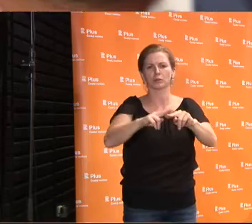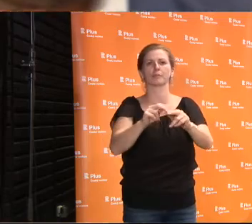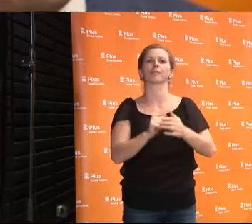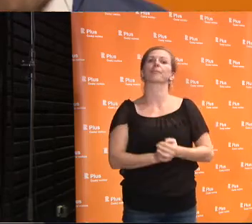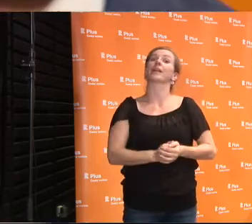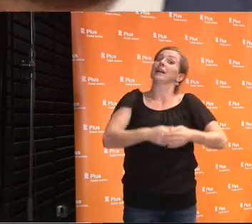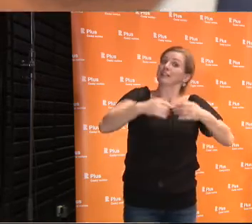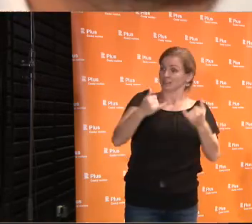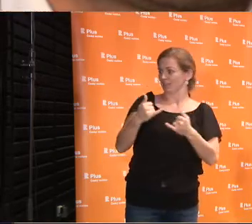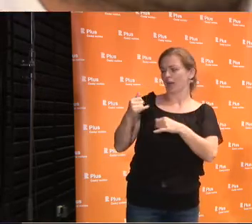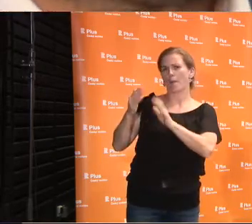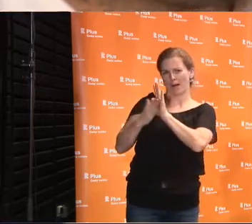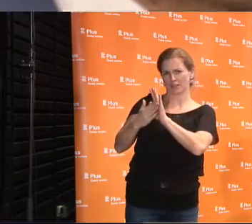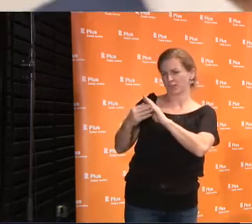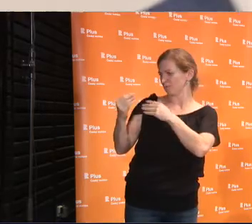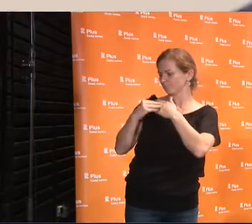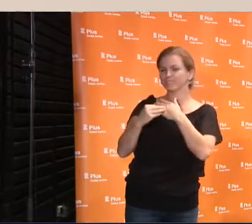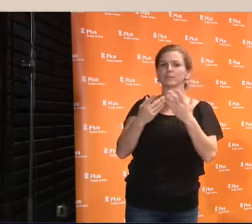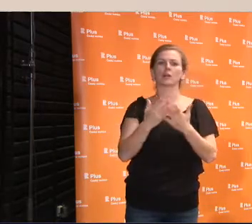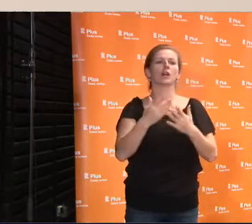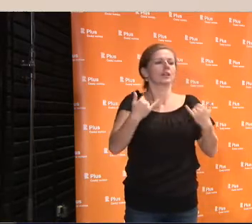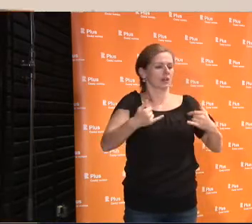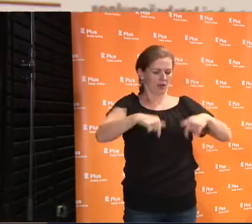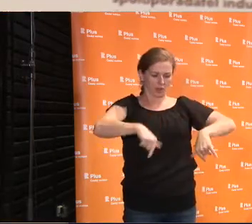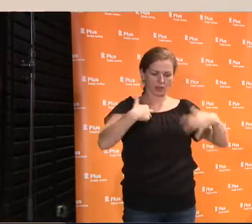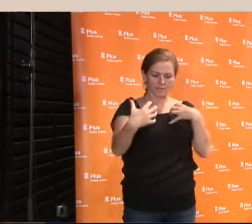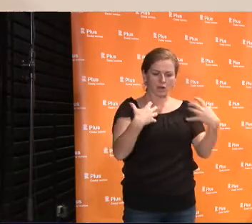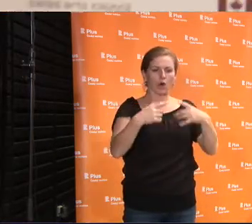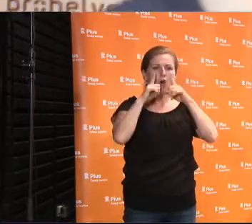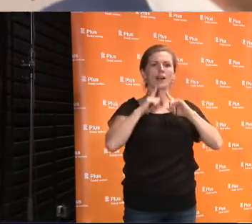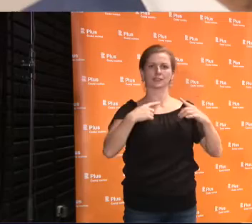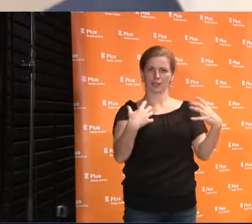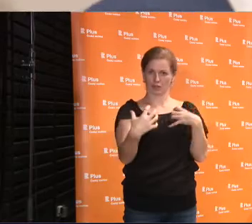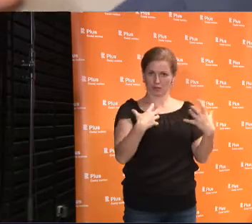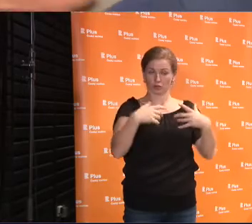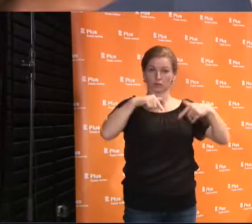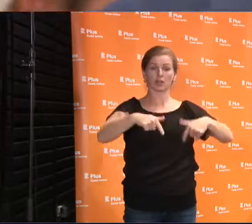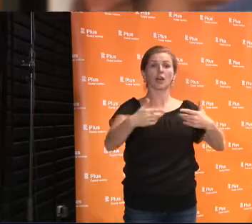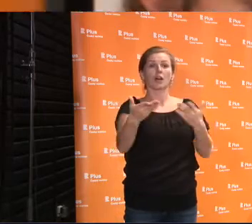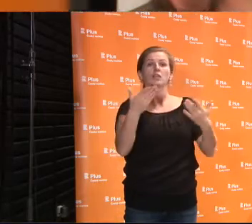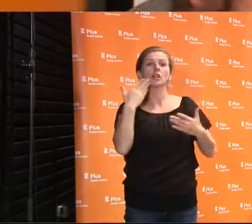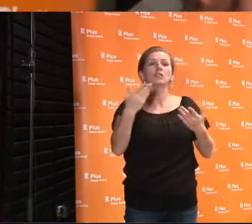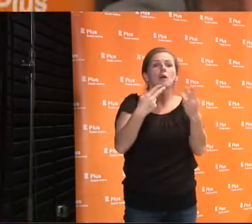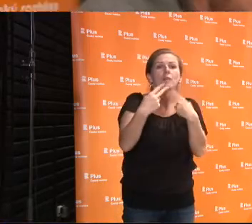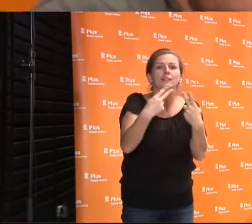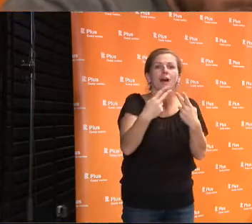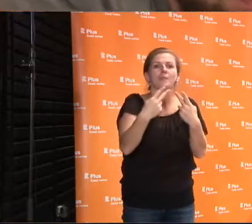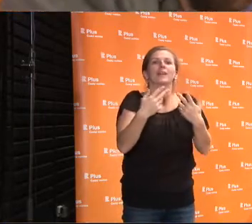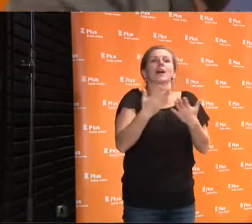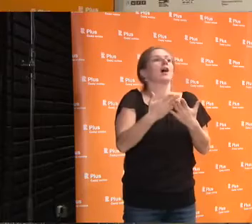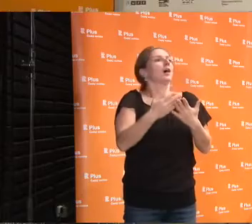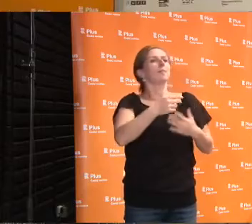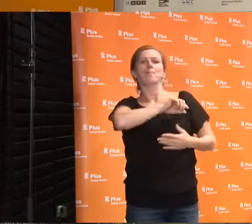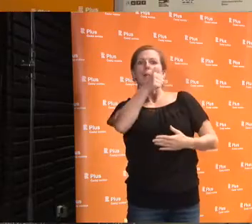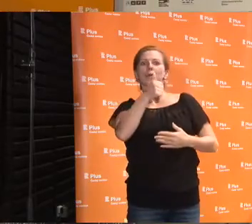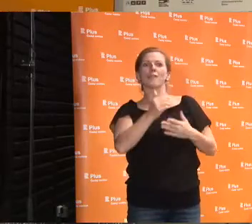divadla v Jihlavě z Mezinárodního festivalu dokumentárních filmů vysíláme veřejnou debatu Českého rozhlasu Plus. Já se poprvé vydávám mezi publikum a